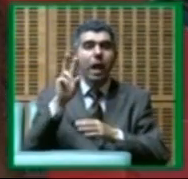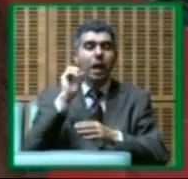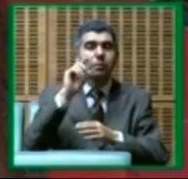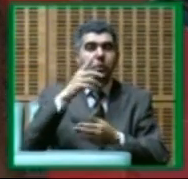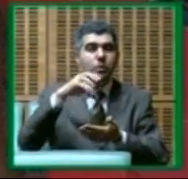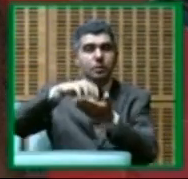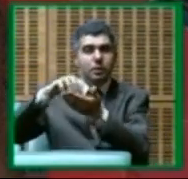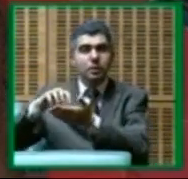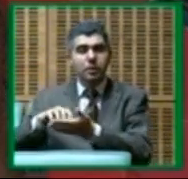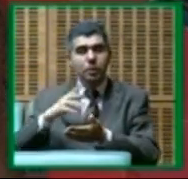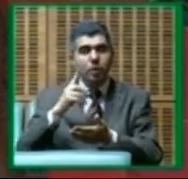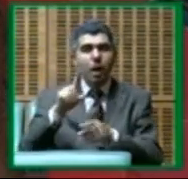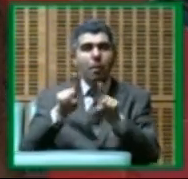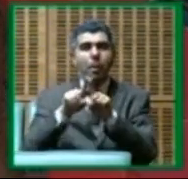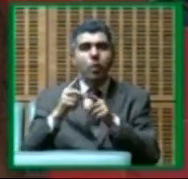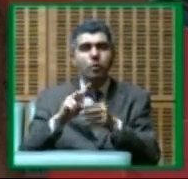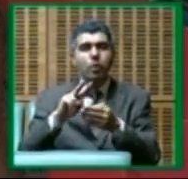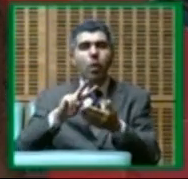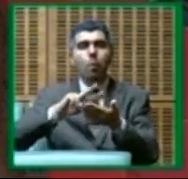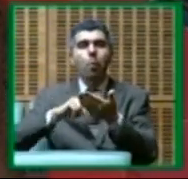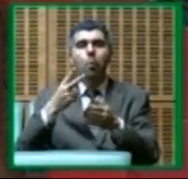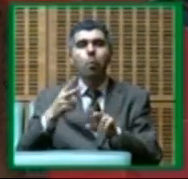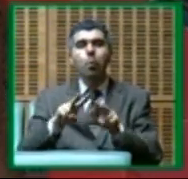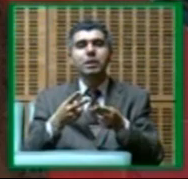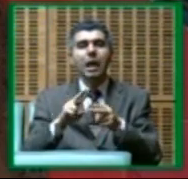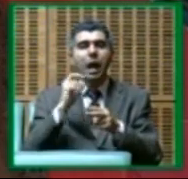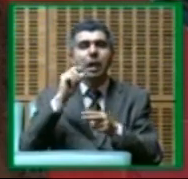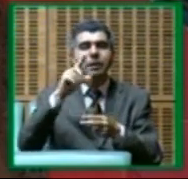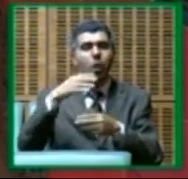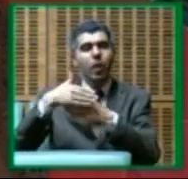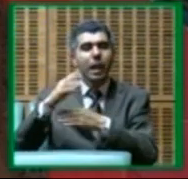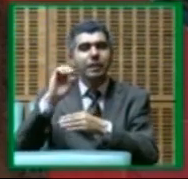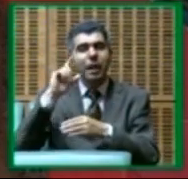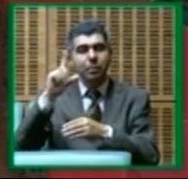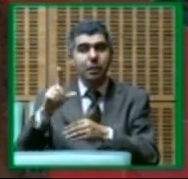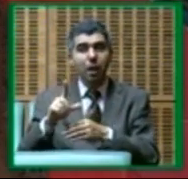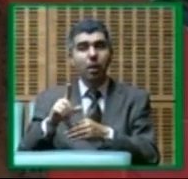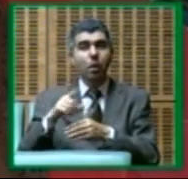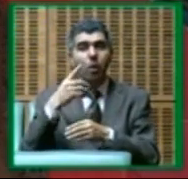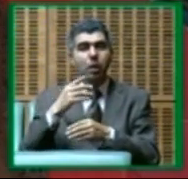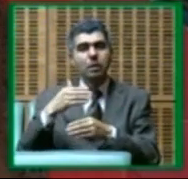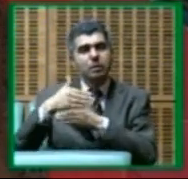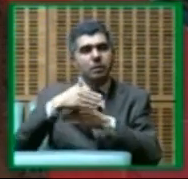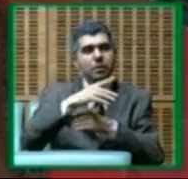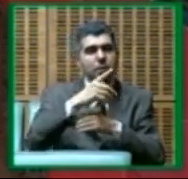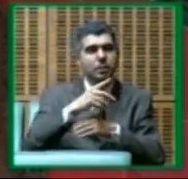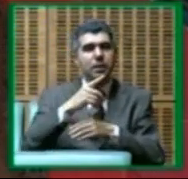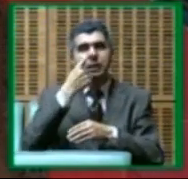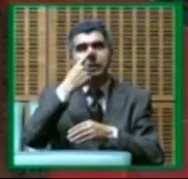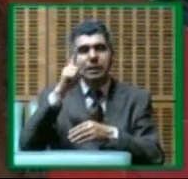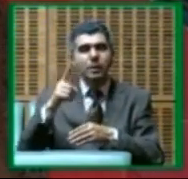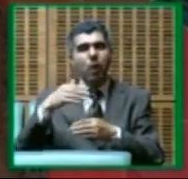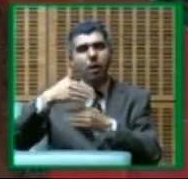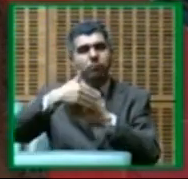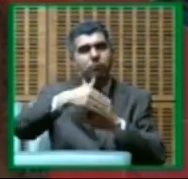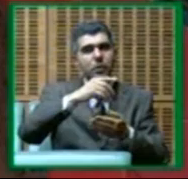مستوى المخيم الدولي للمزدحة، وهذه راه تحدث عليهم في مناسبات عده، هضرنا على الحوزيه طماريس راس الماء والسعيديه اللي هما